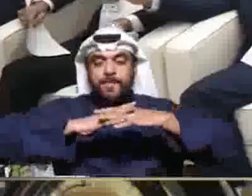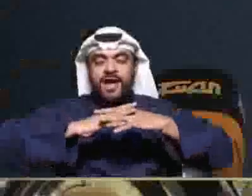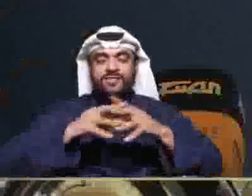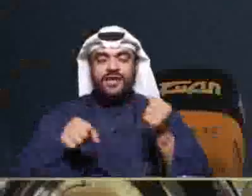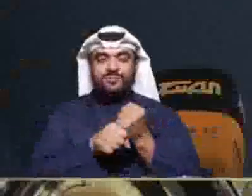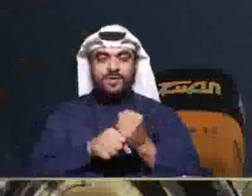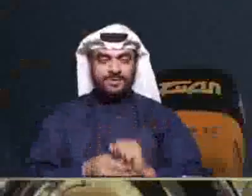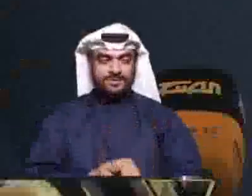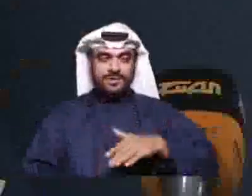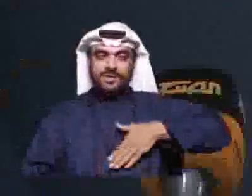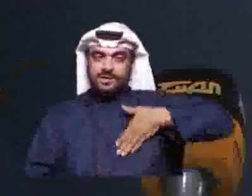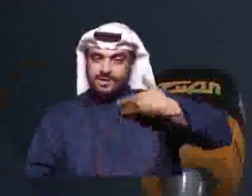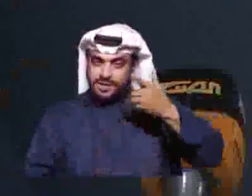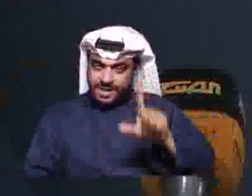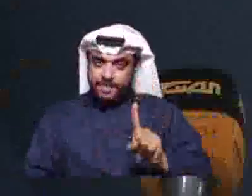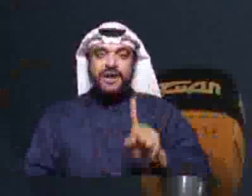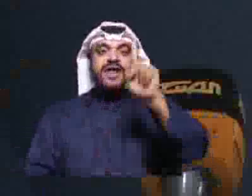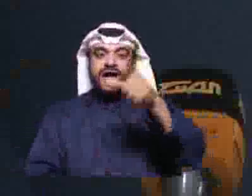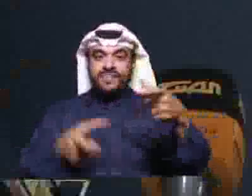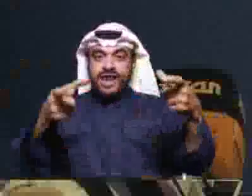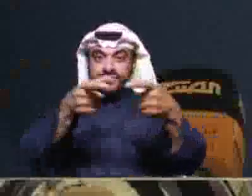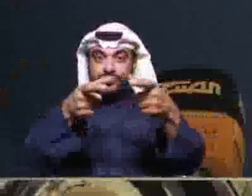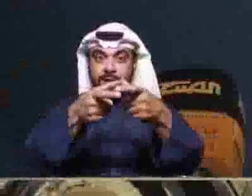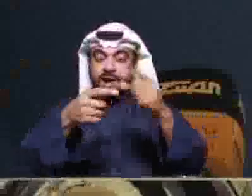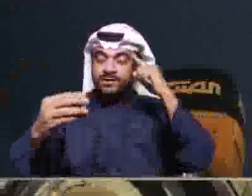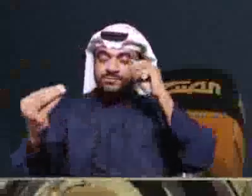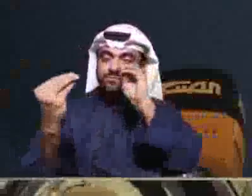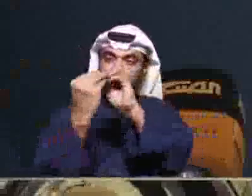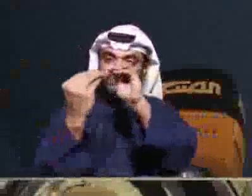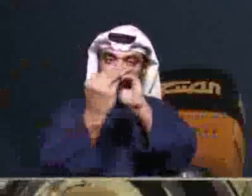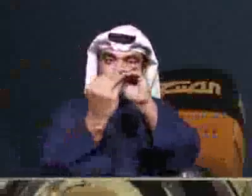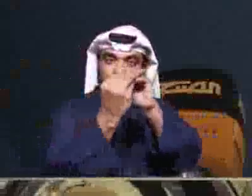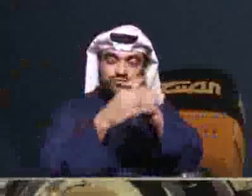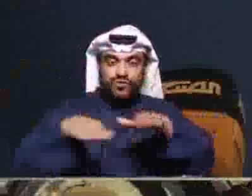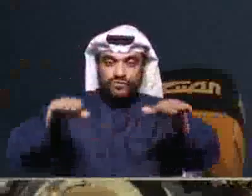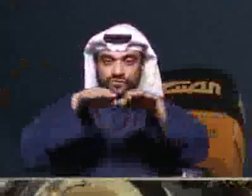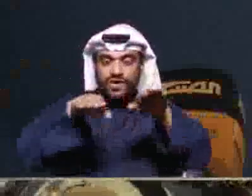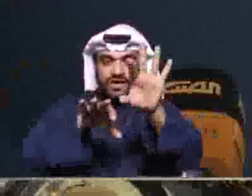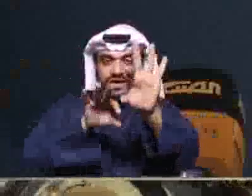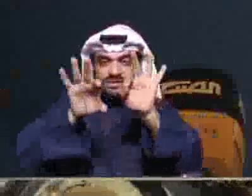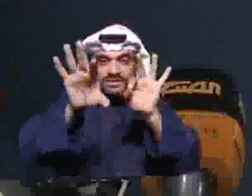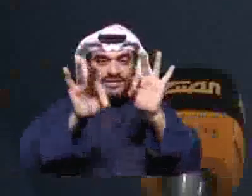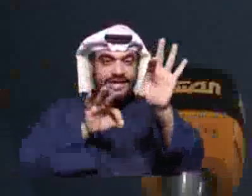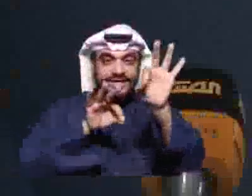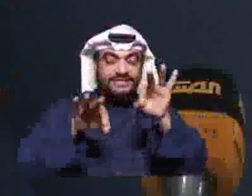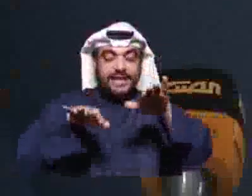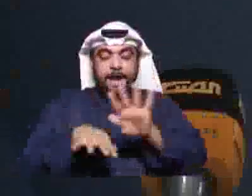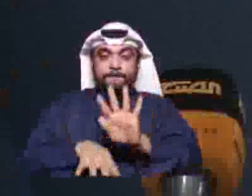لمواجهتها. نتمنى أن يخرج هذا الاجتماع بالتوافق في تشكيل مجلس تنفيذي